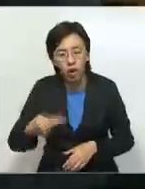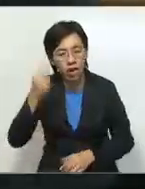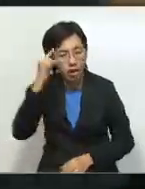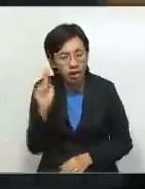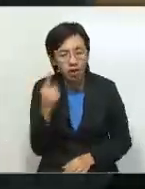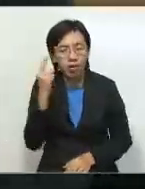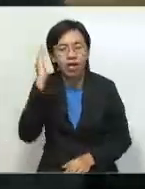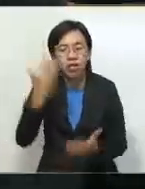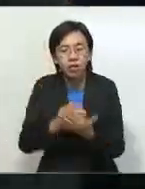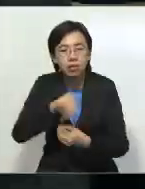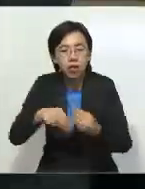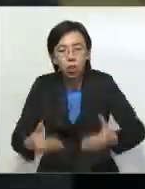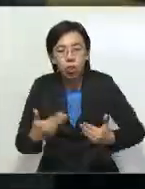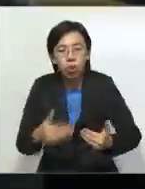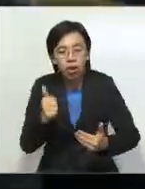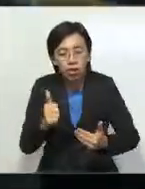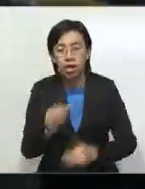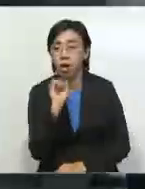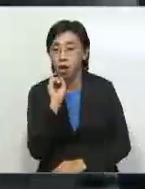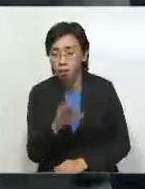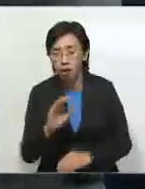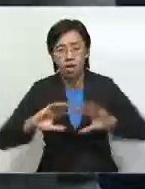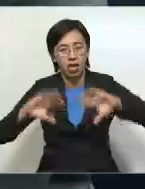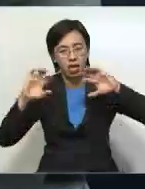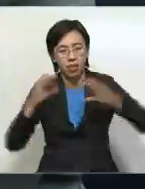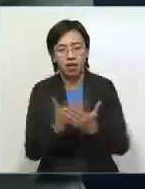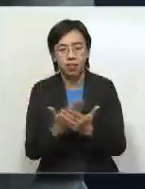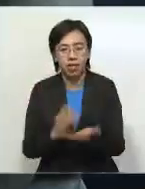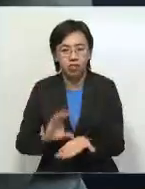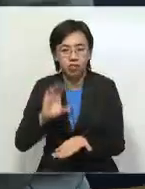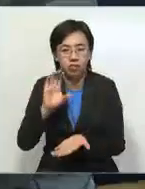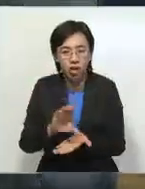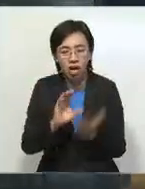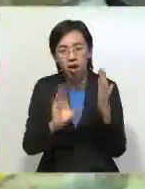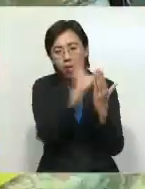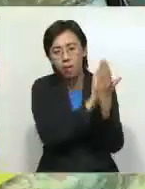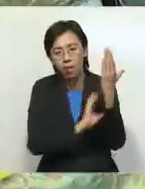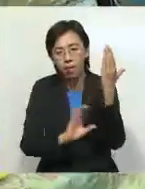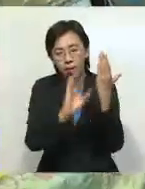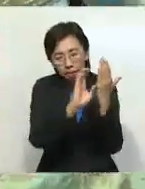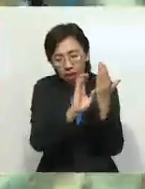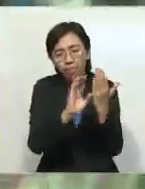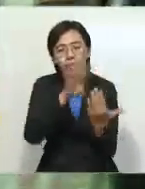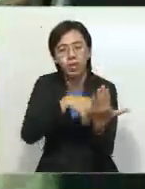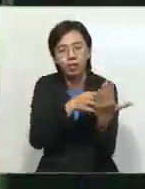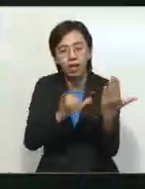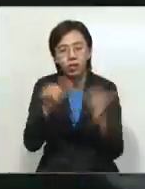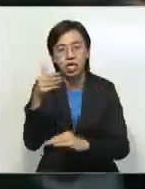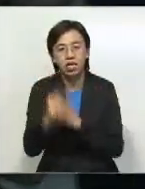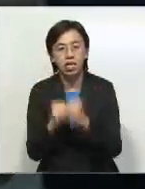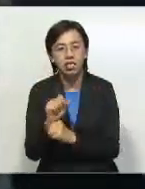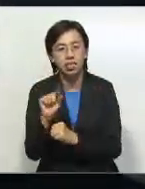ดใหม่เพื่อให้เกิดรายได้เพิ่มขึ้นพร้อมกับย้ำว่ารัฐบาลนี้จัดสรรงบประมาณให้กับทุกจังหวัดและการมียุทธศาสตร์ชาติ20